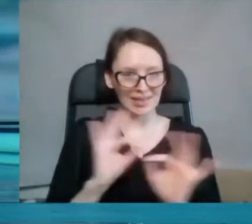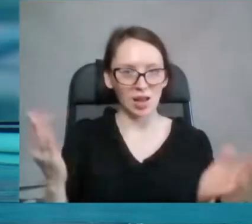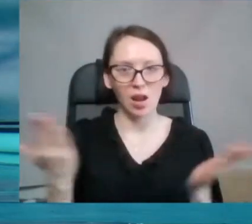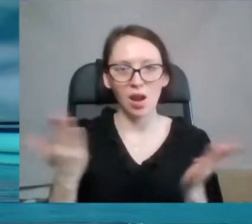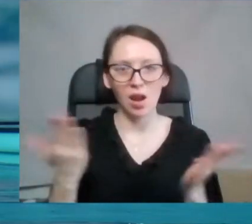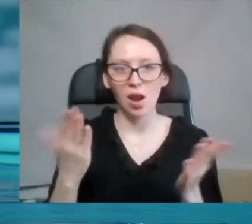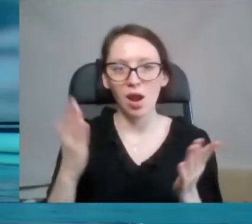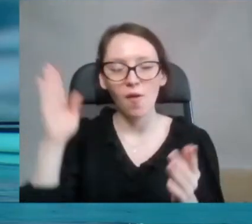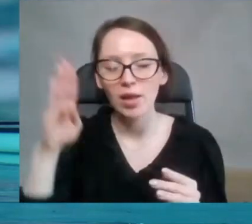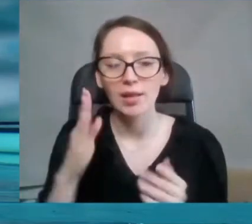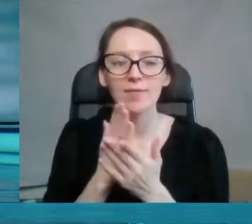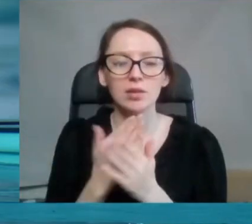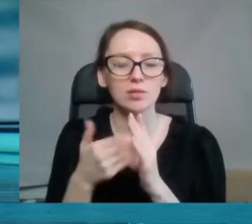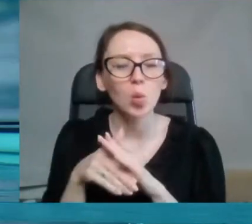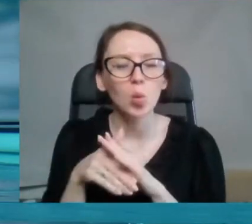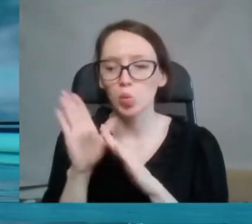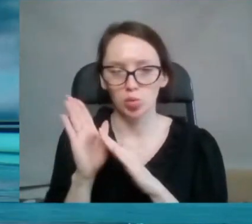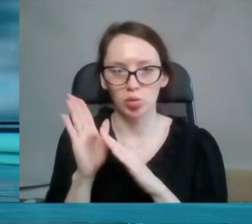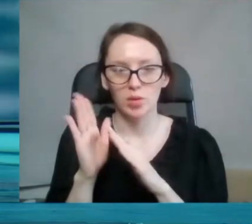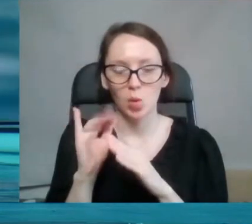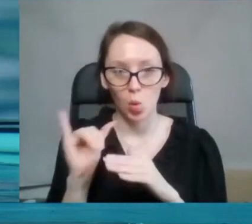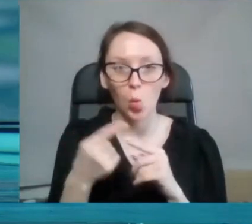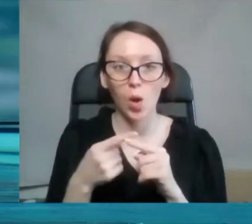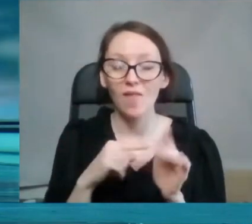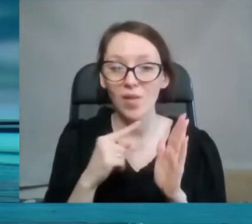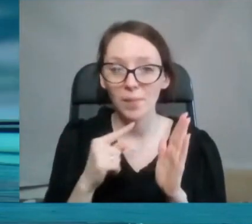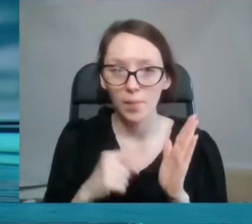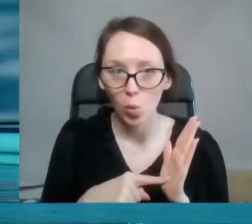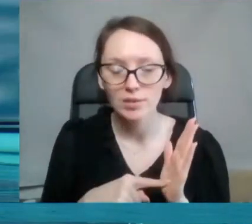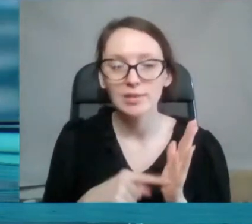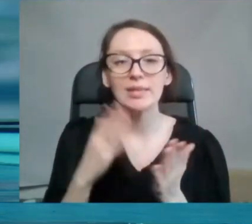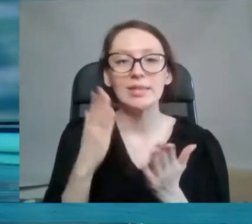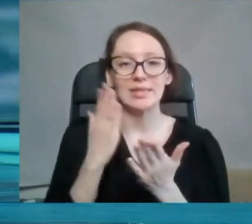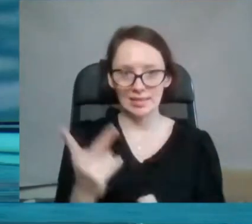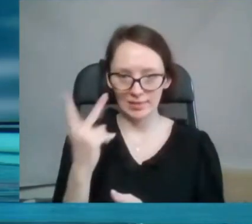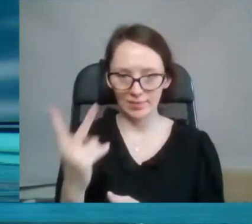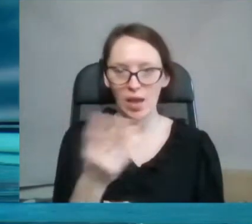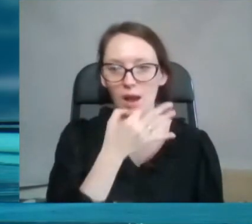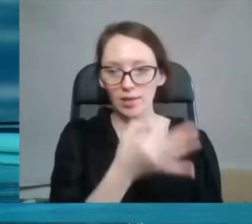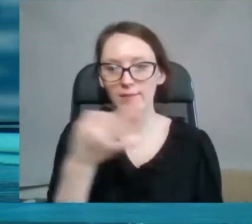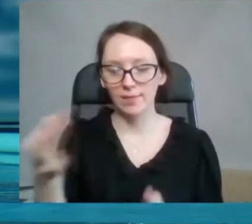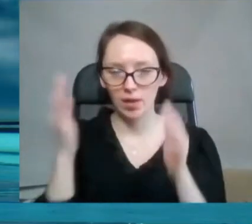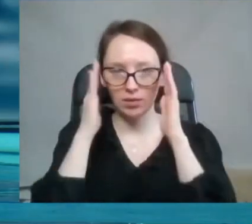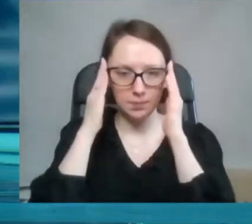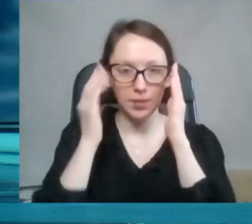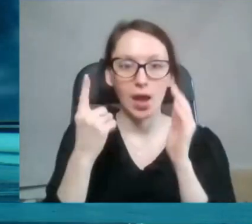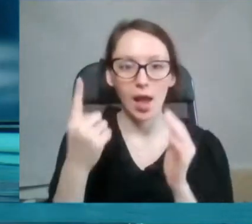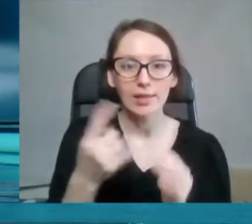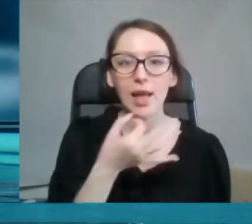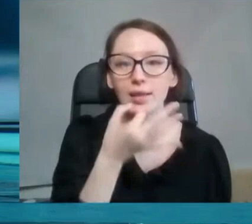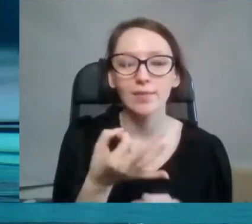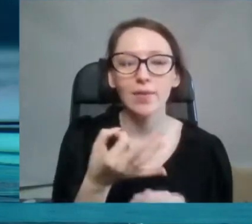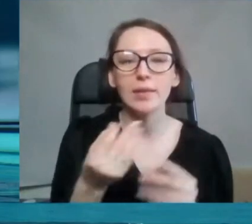является наилучшей? У этого вопроса есть 2 ответа. И один из них дают